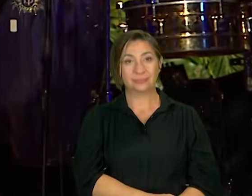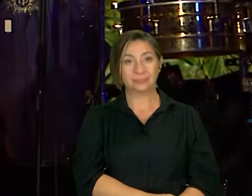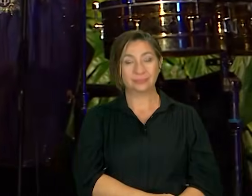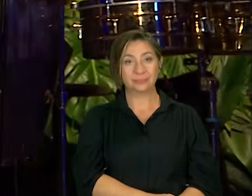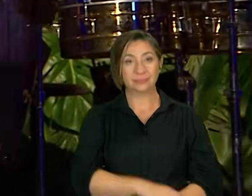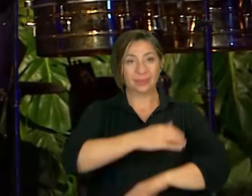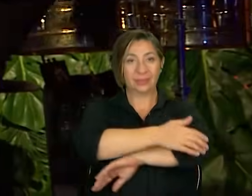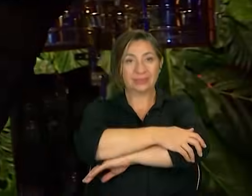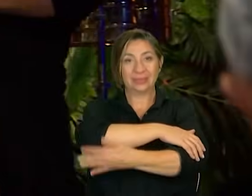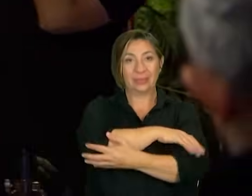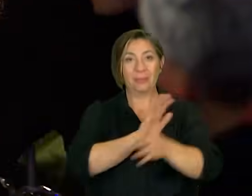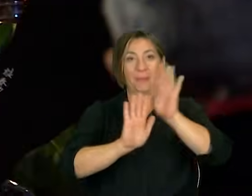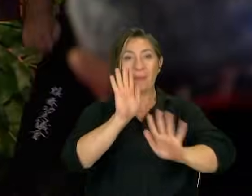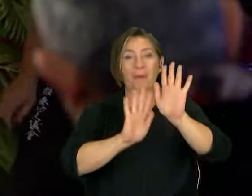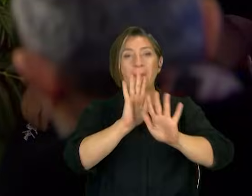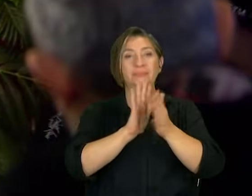Dirsek.